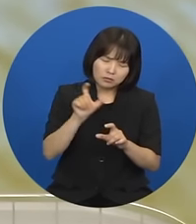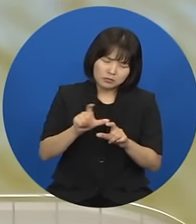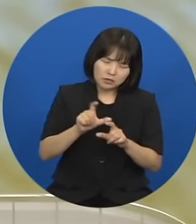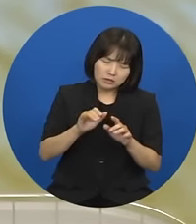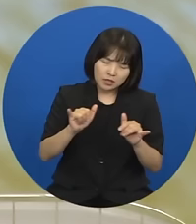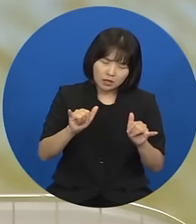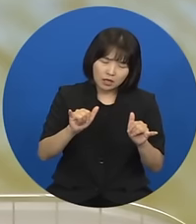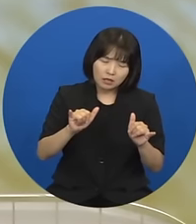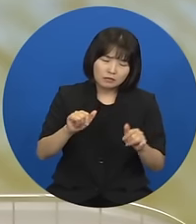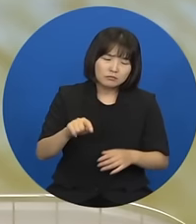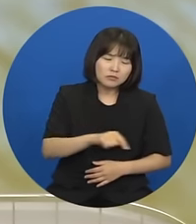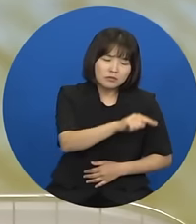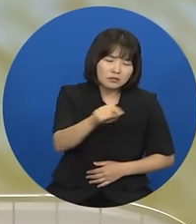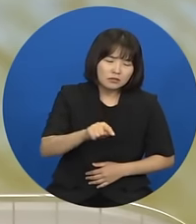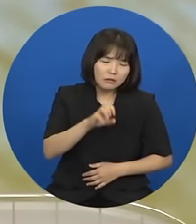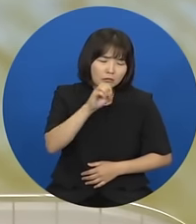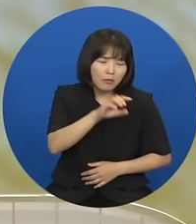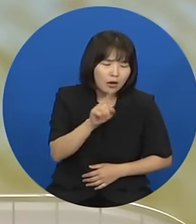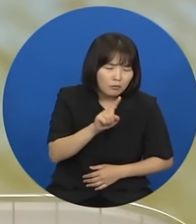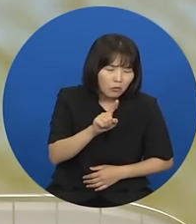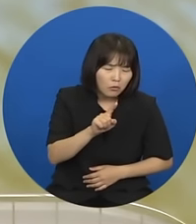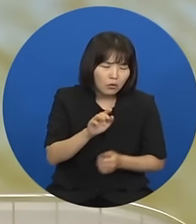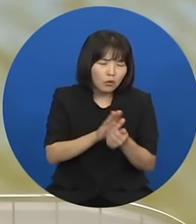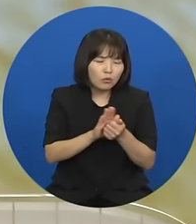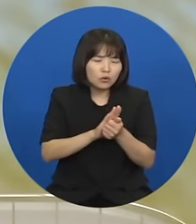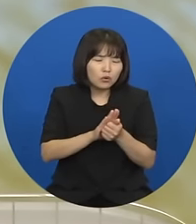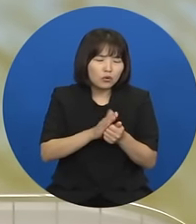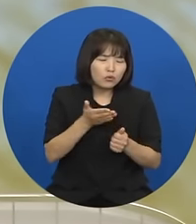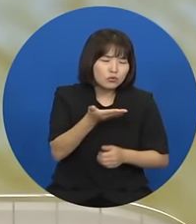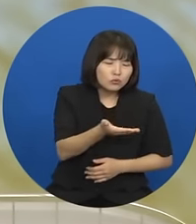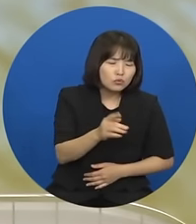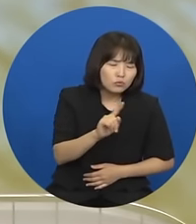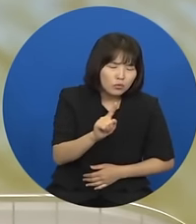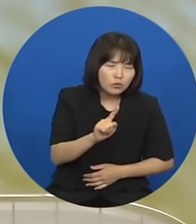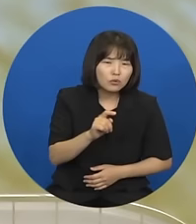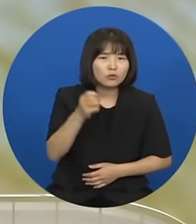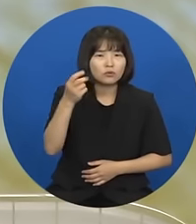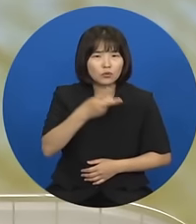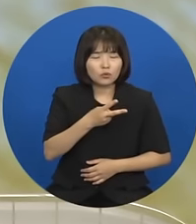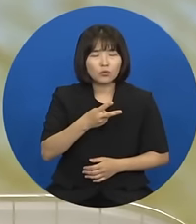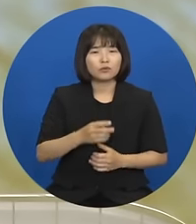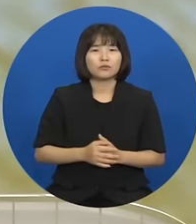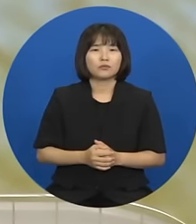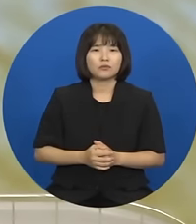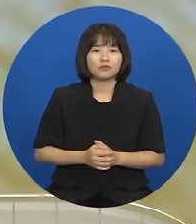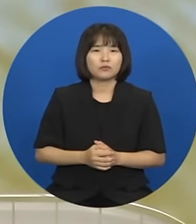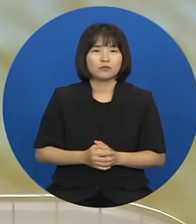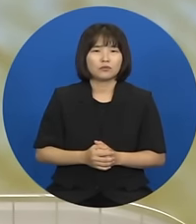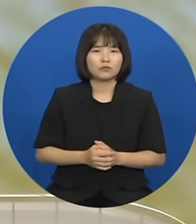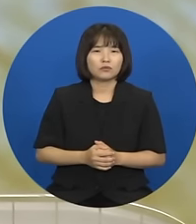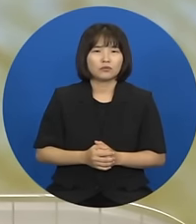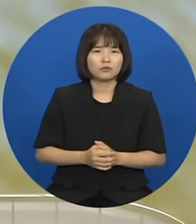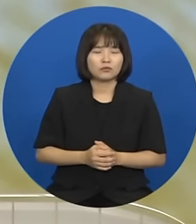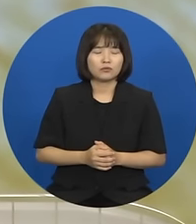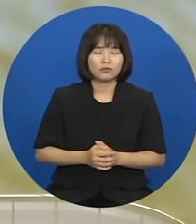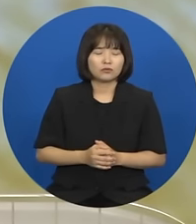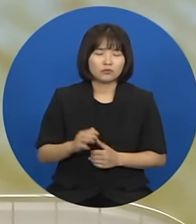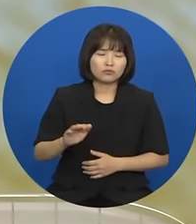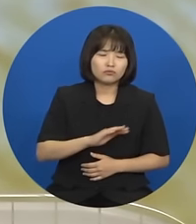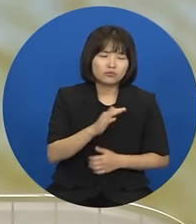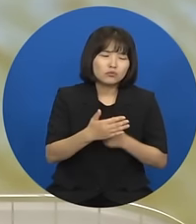우리는 무슨 말을 할 수 있고 무슨 위로를 할 수 있으며 무엇으로 우리는 격려받을 수 있을까요?